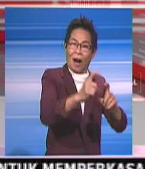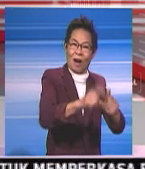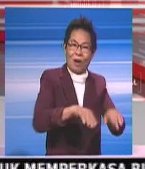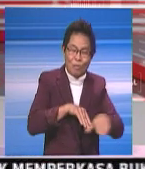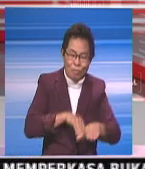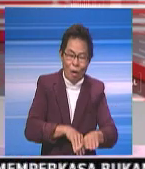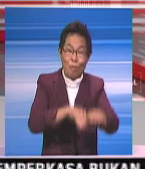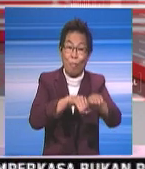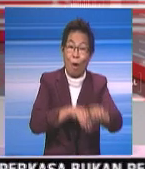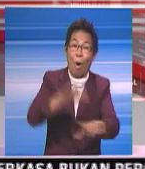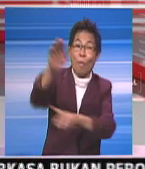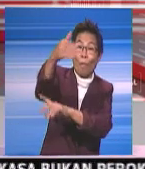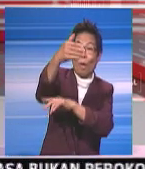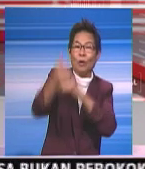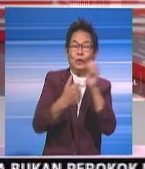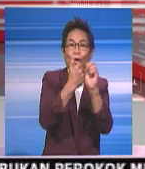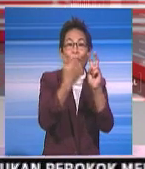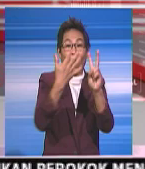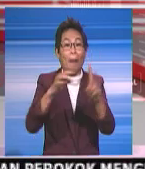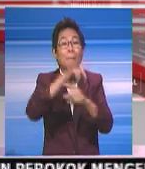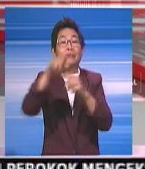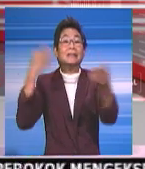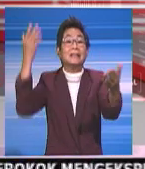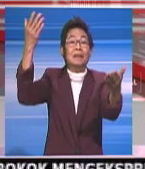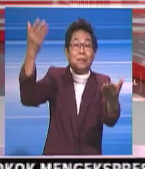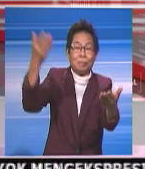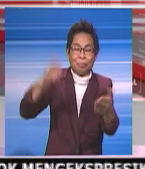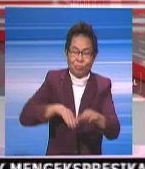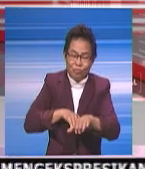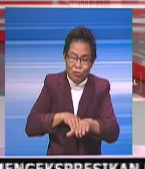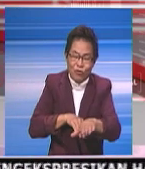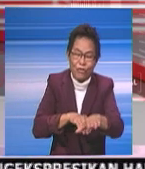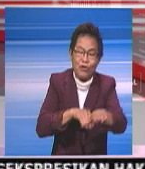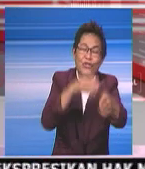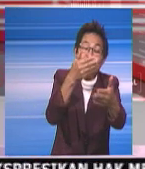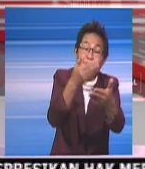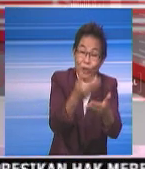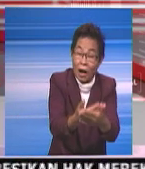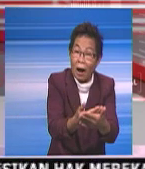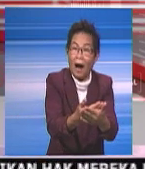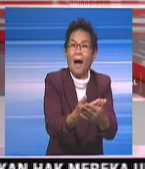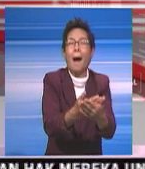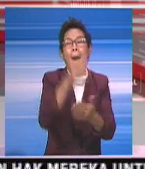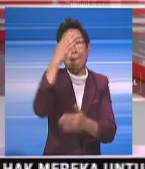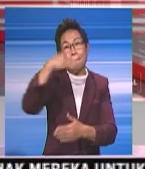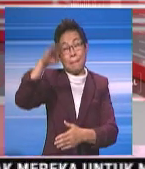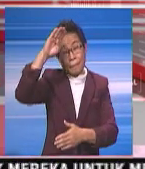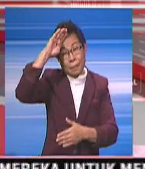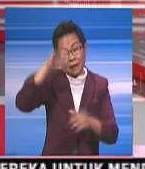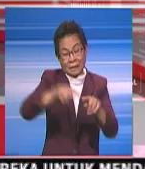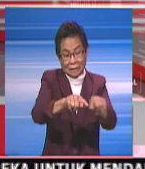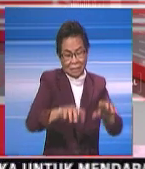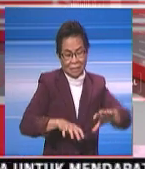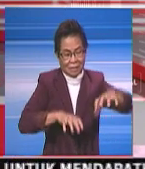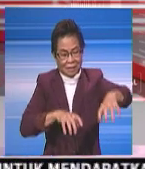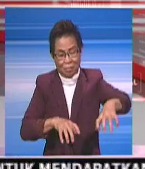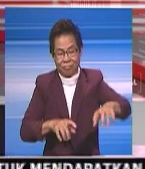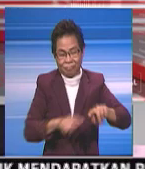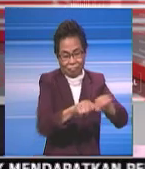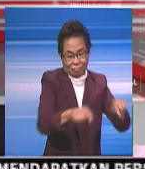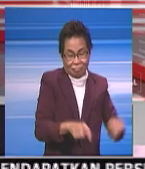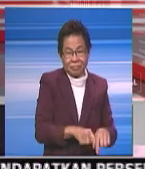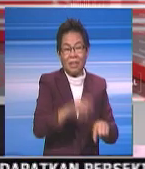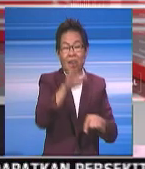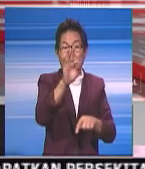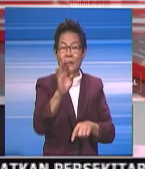Merdeka Jalur Gemilang 2019 apabila tiba di destinasi seterusnya iaitu Perlis. Antara lokasi tumpuan adalah di